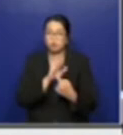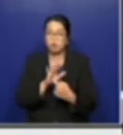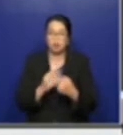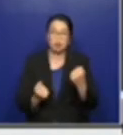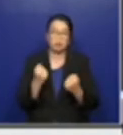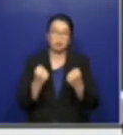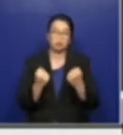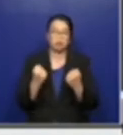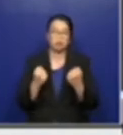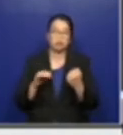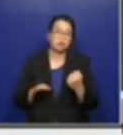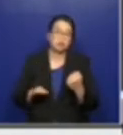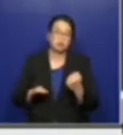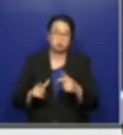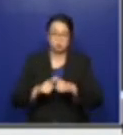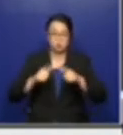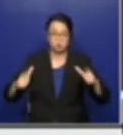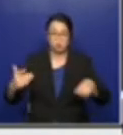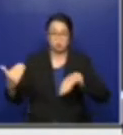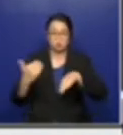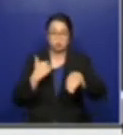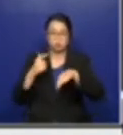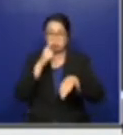นนนะครับถนนที่ใหญ่ๆนี่แหละครับ